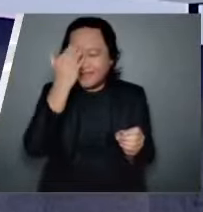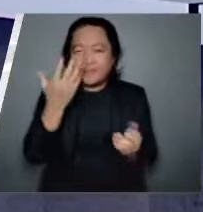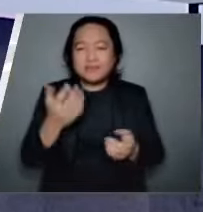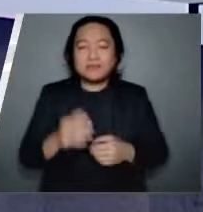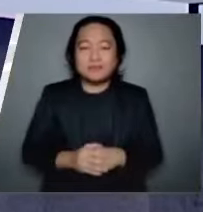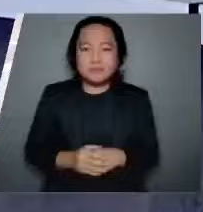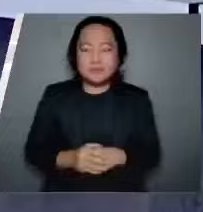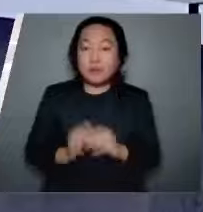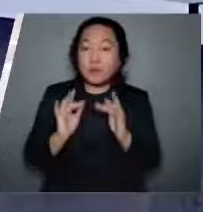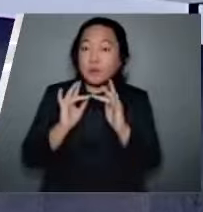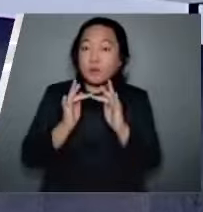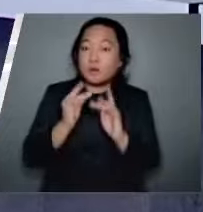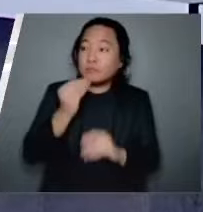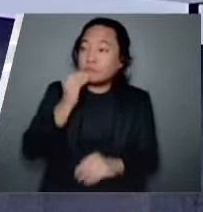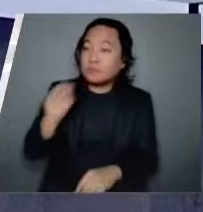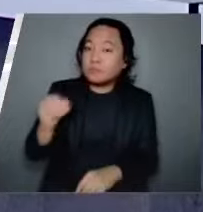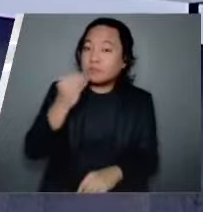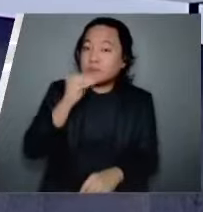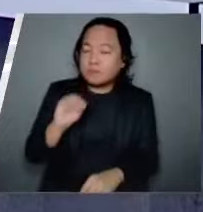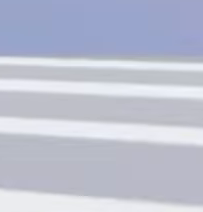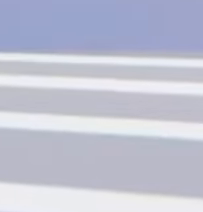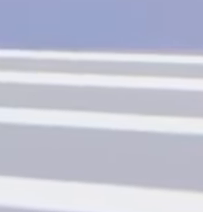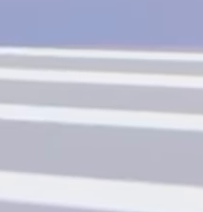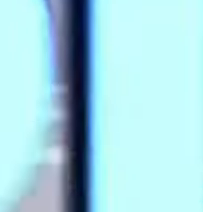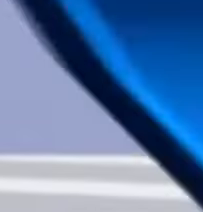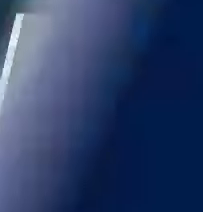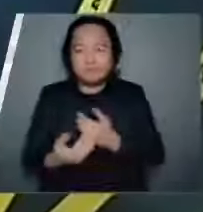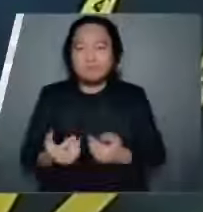online. Ating saksiyan.